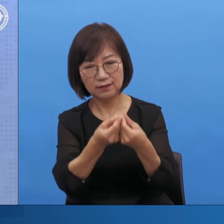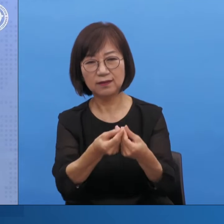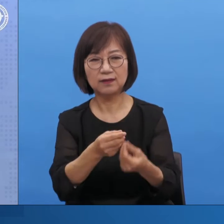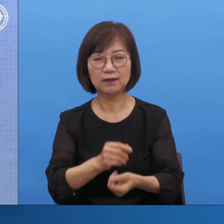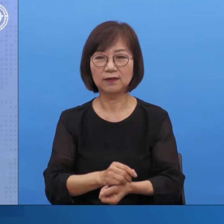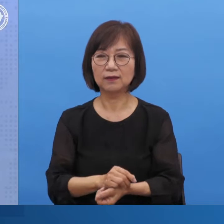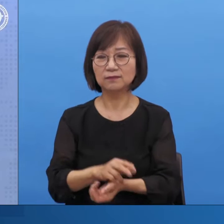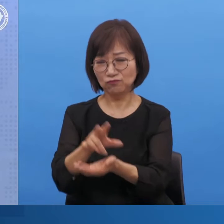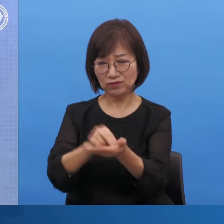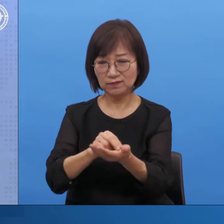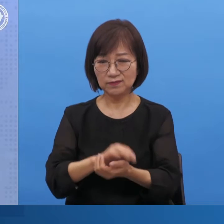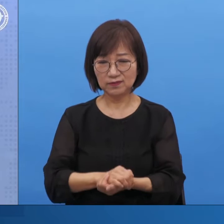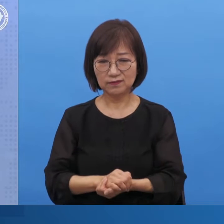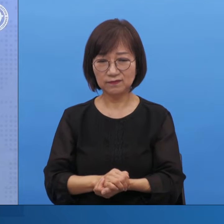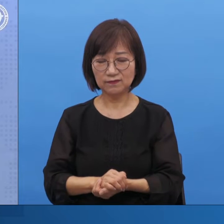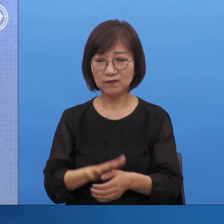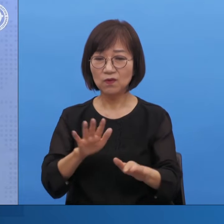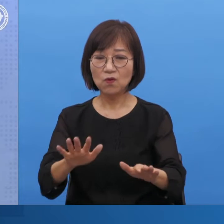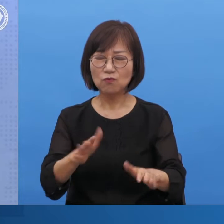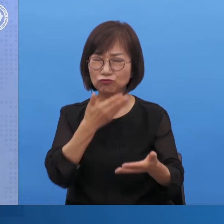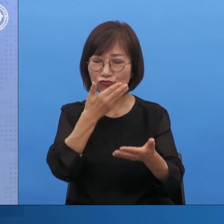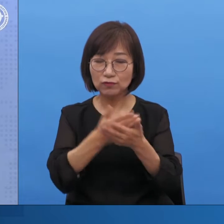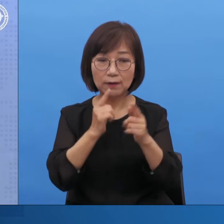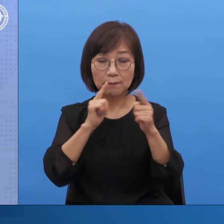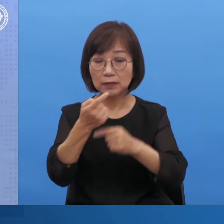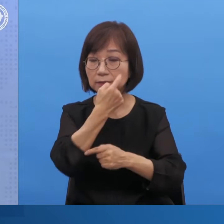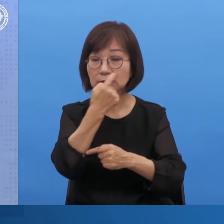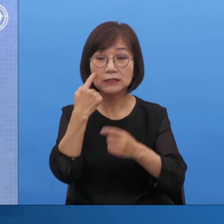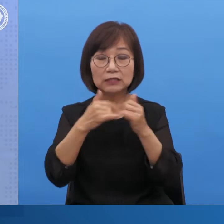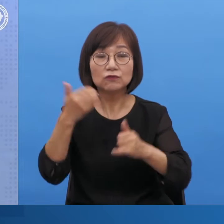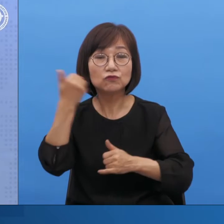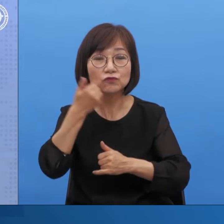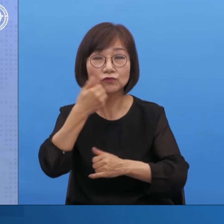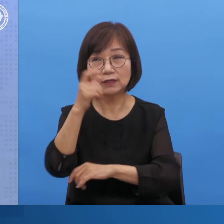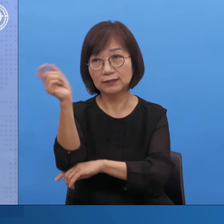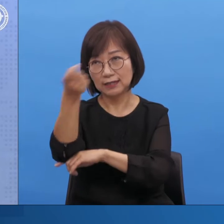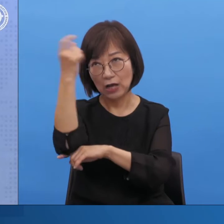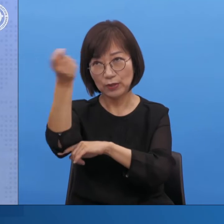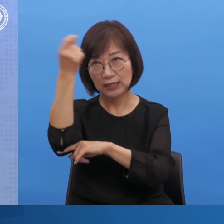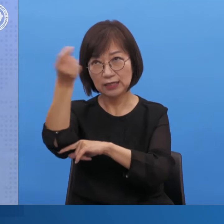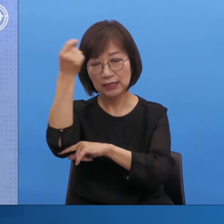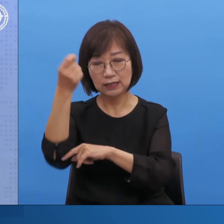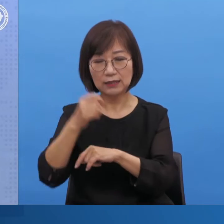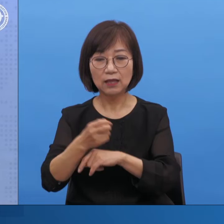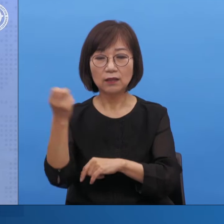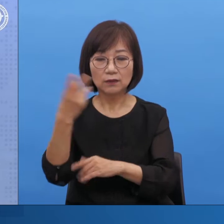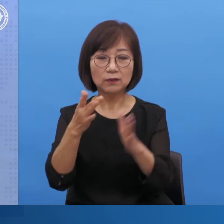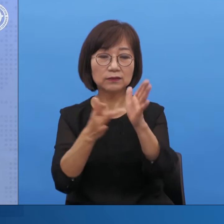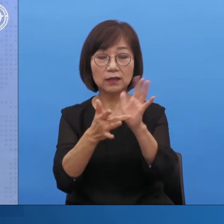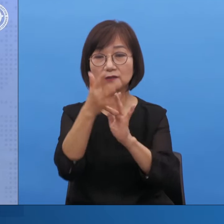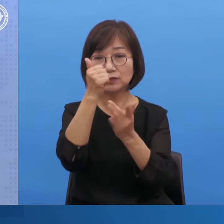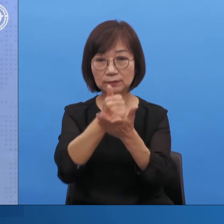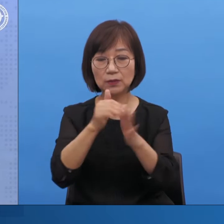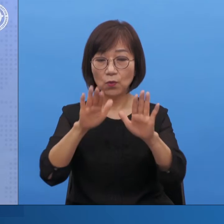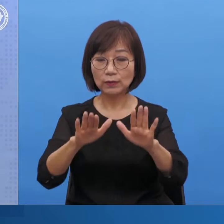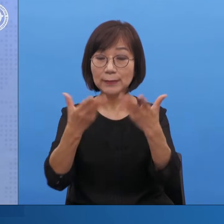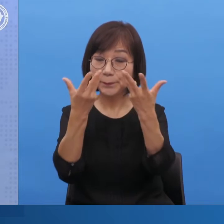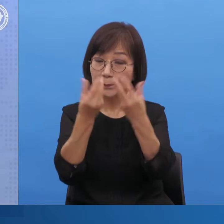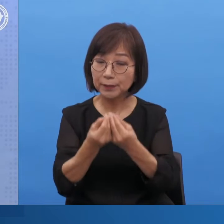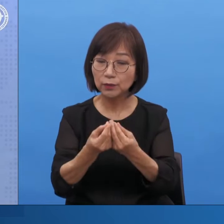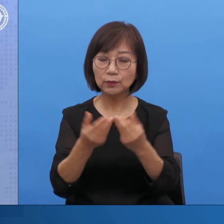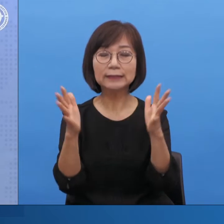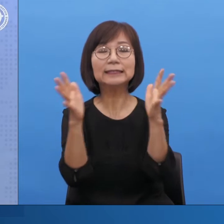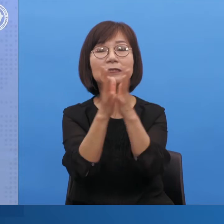to an end. 다윗이 증인입니다. And David is a witness. 그리고 of this. 예수님이 직접 말씀하셨어요. And then Jesus himself says, 오늘 비유로 들었잖아요. and he